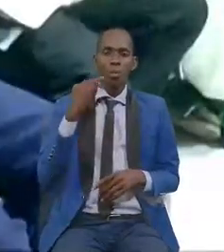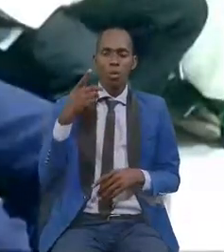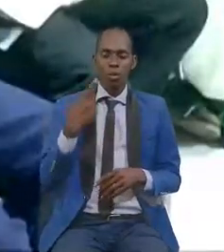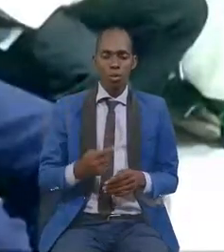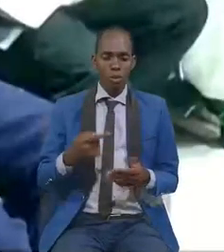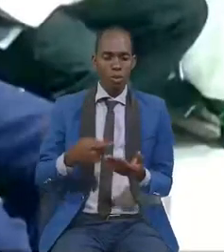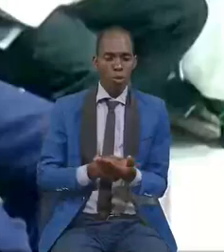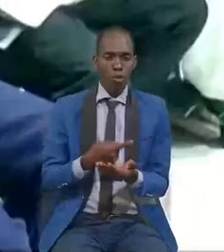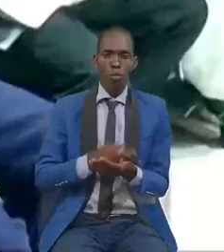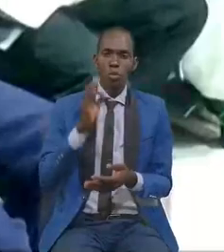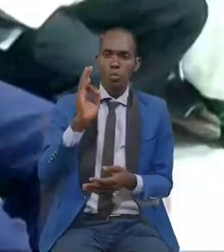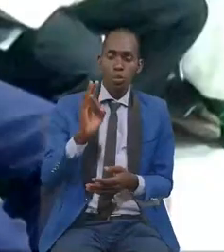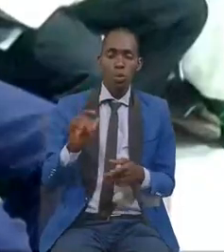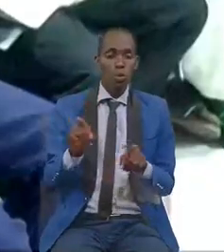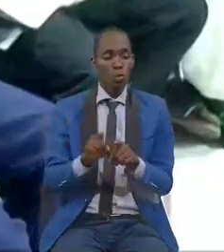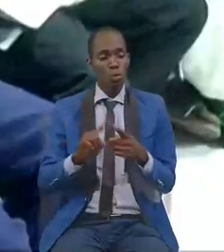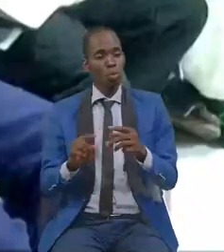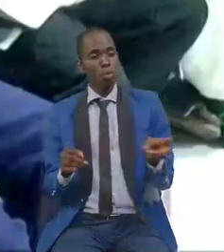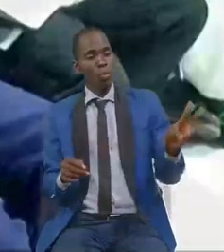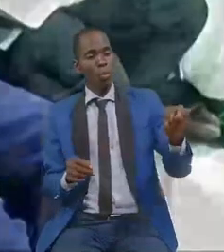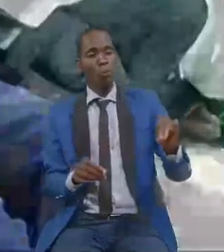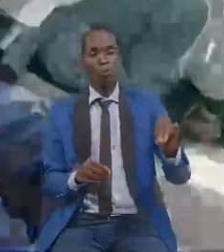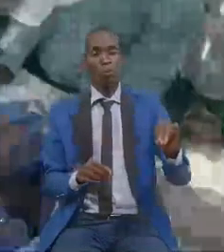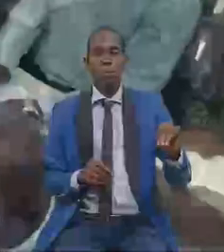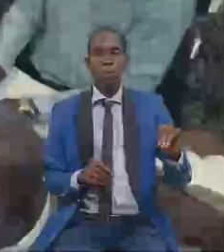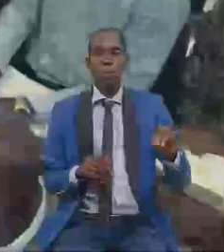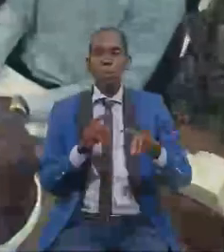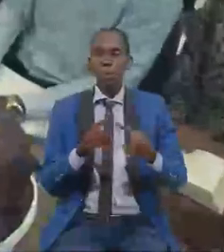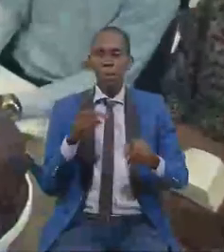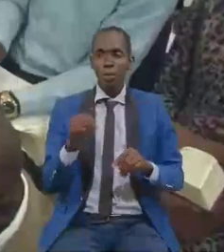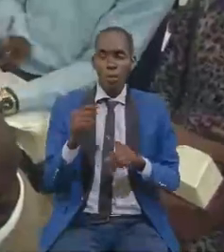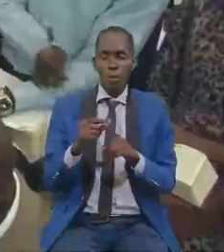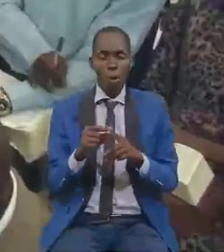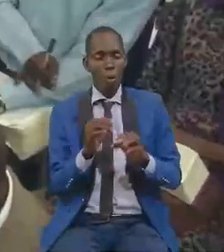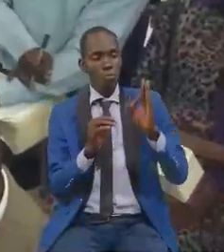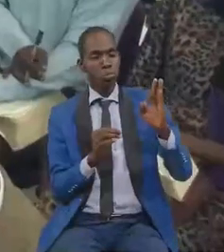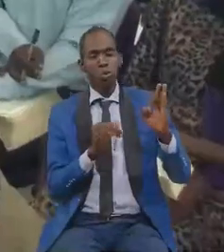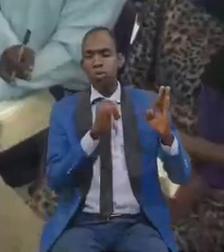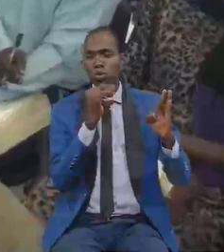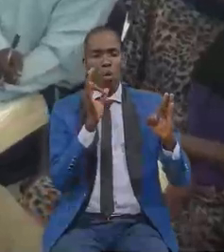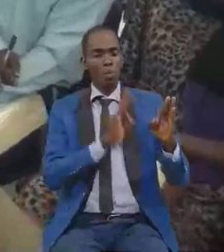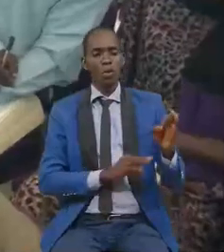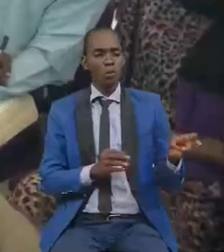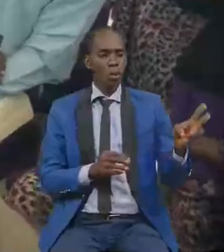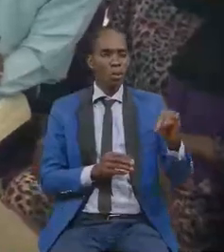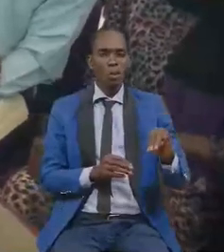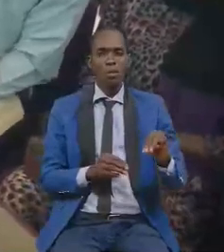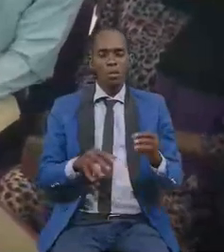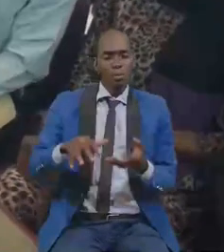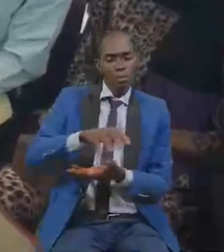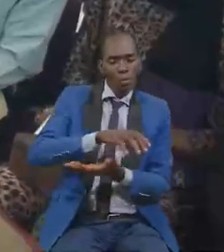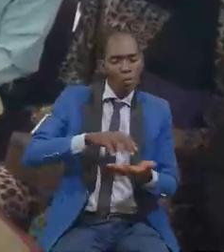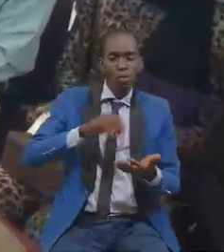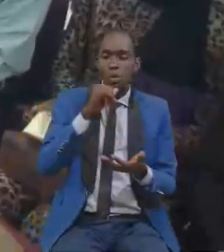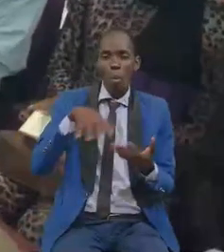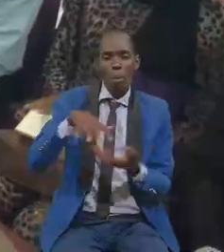Car cette bonne nouvelle nous a été annoncée aussi bien qu'à eux. Mais la parole qui leur fut annoncée